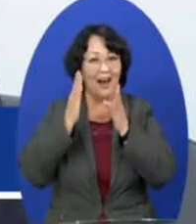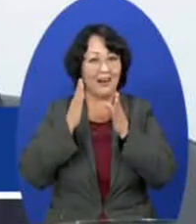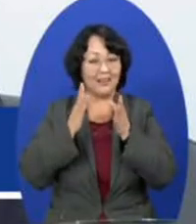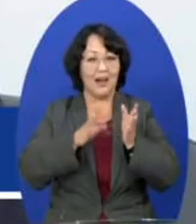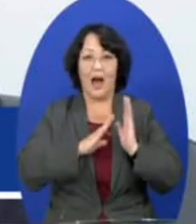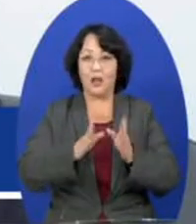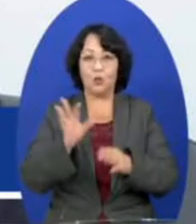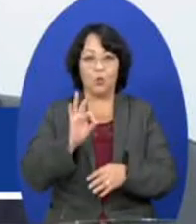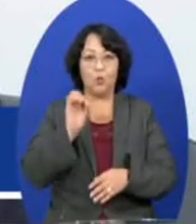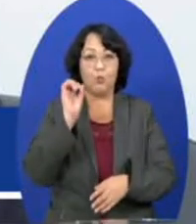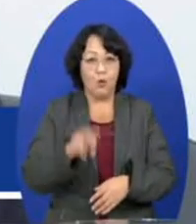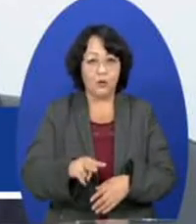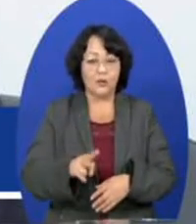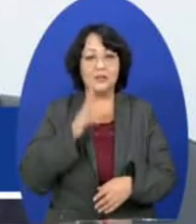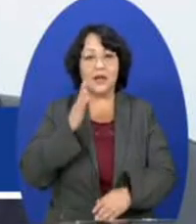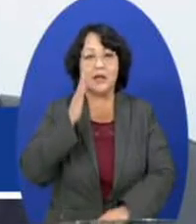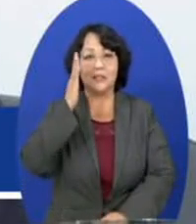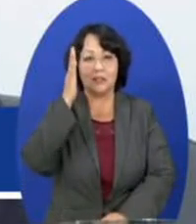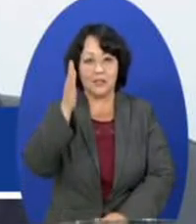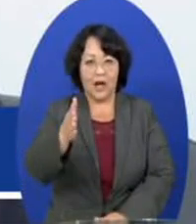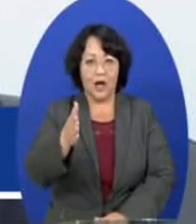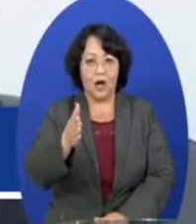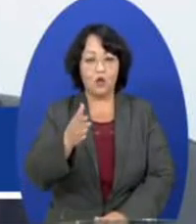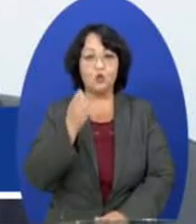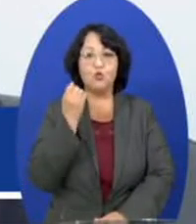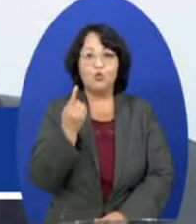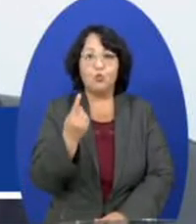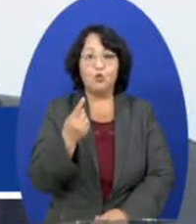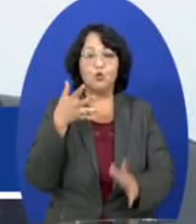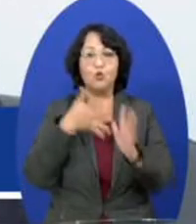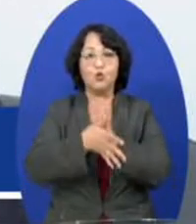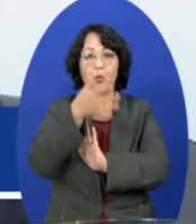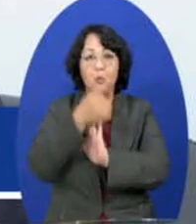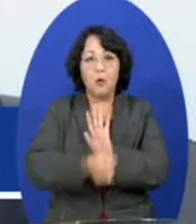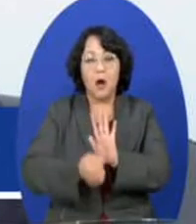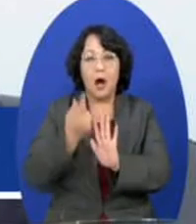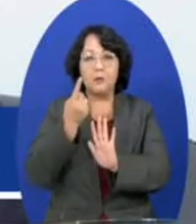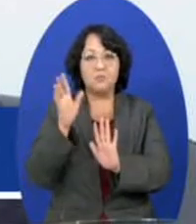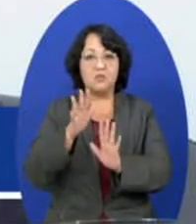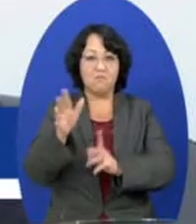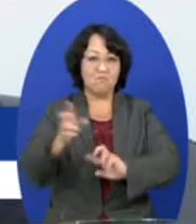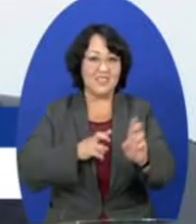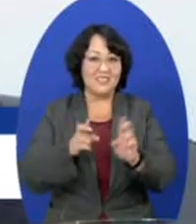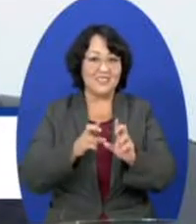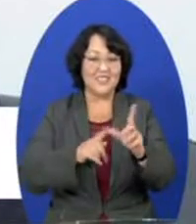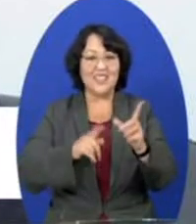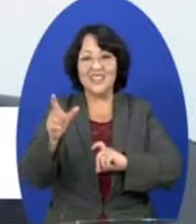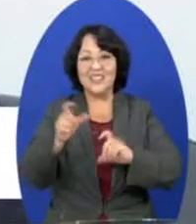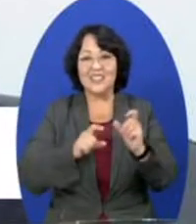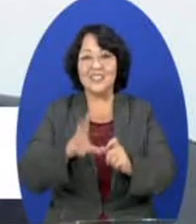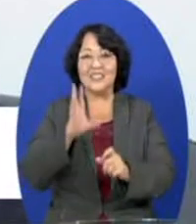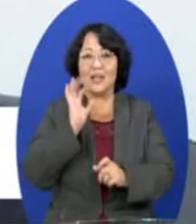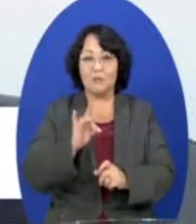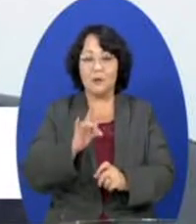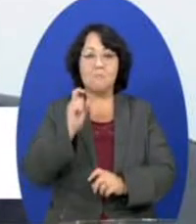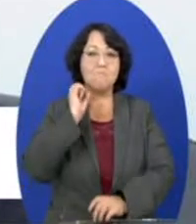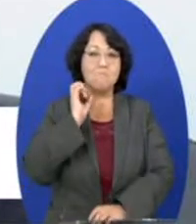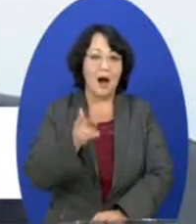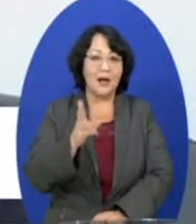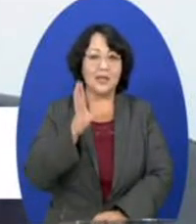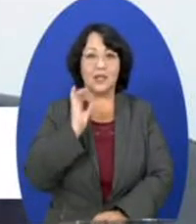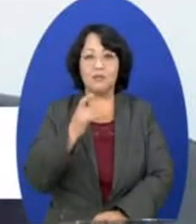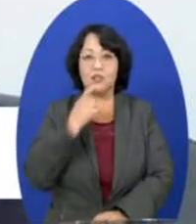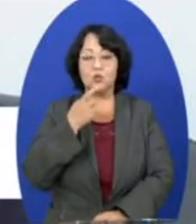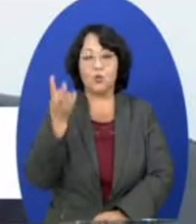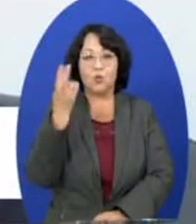авахгүй болвол цаашдаа зөвхөн төсөв үлдэхгүйгээр эдийн засгийн одоо бизнес салбарч хэлээ гэсэн, банкны салбарч хэлээ гэсэн